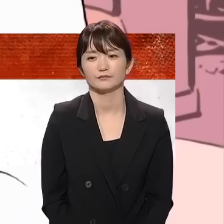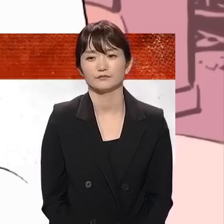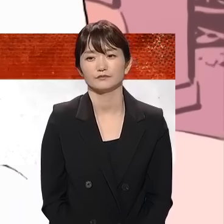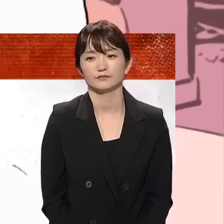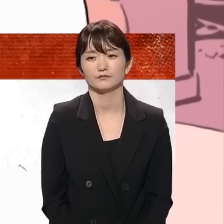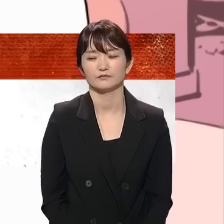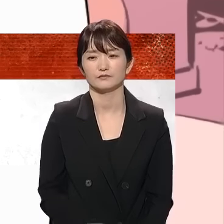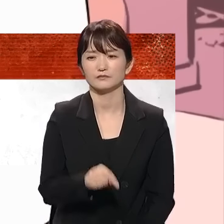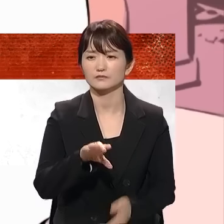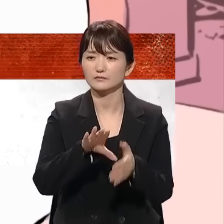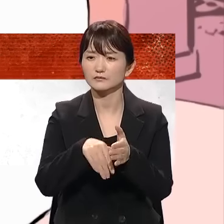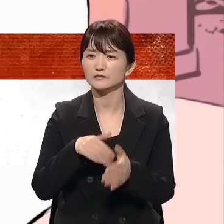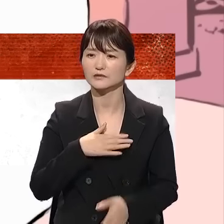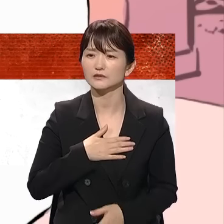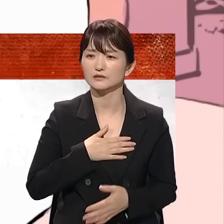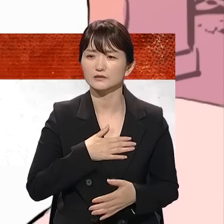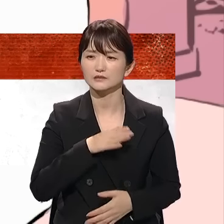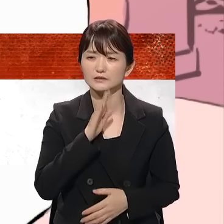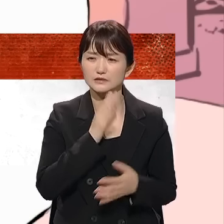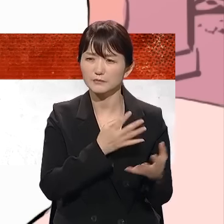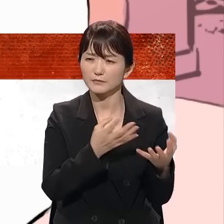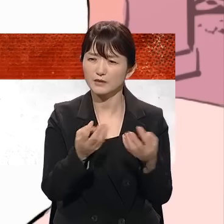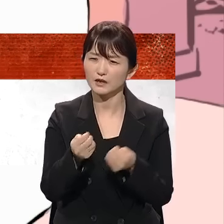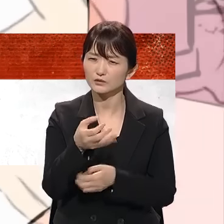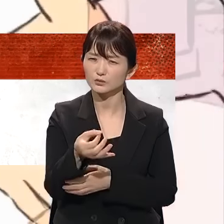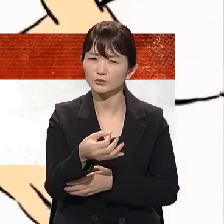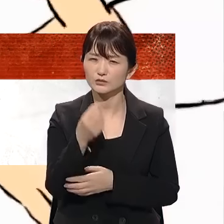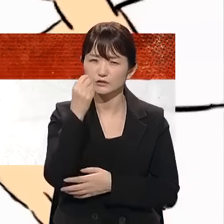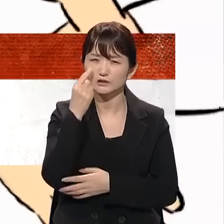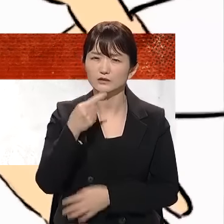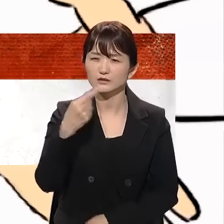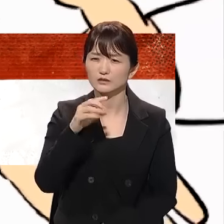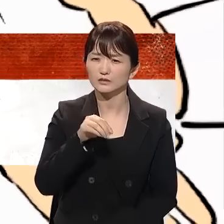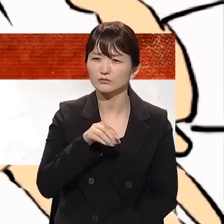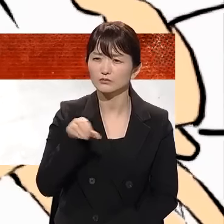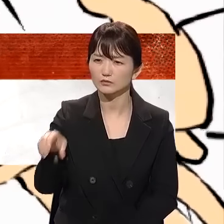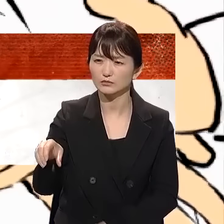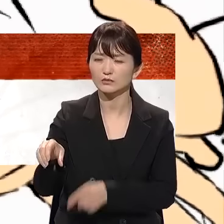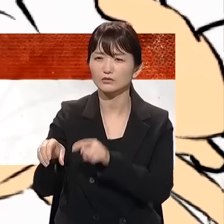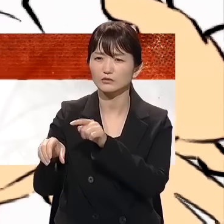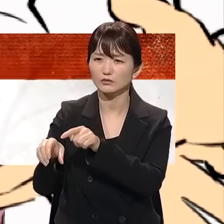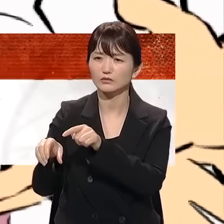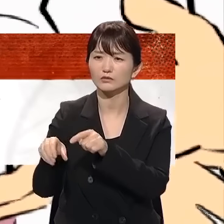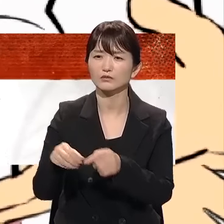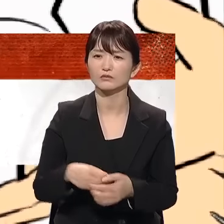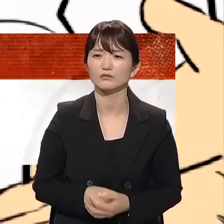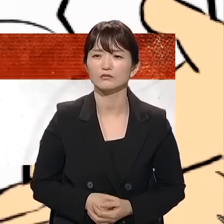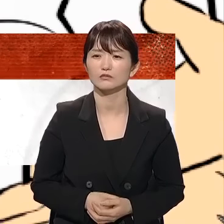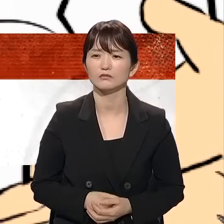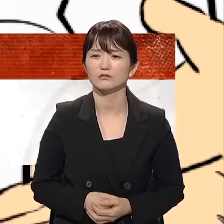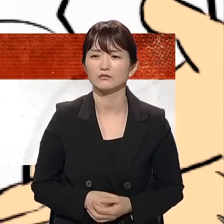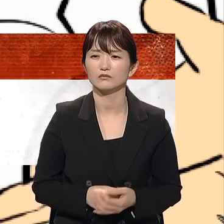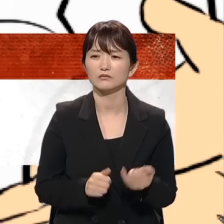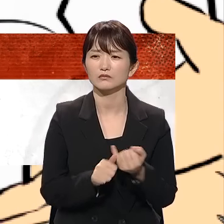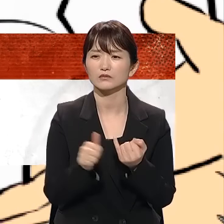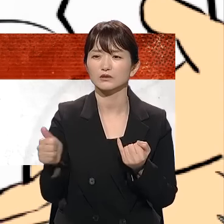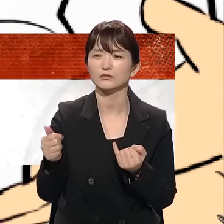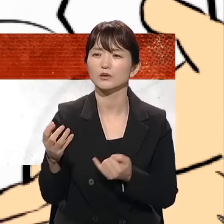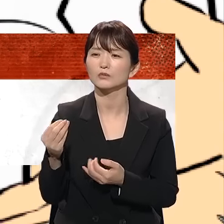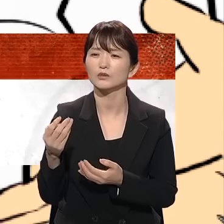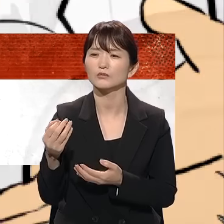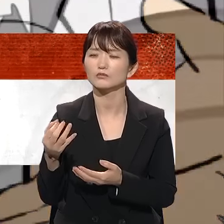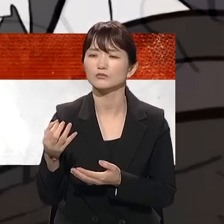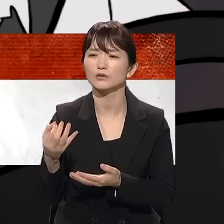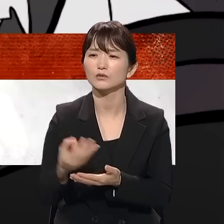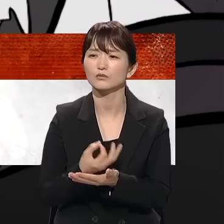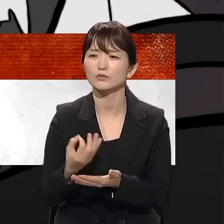그때 당시에 제가 정말 많은 돈을 한 달에 천만 원 이상을 돈을 지어줄 되었었어요 얼마를 벌어 오나를 통장을까